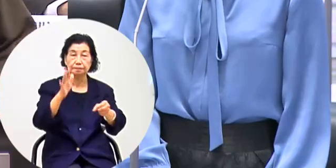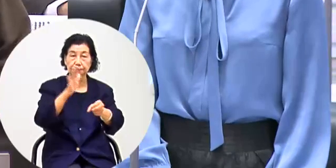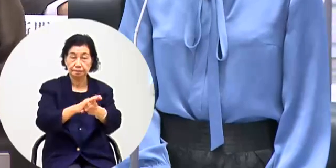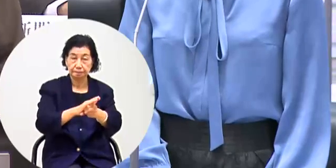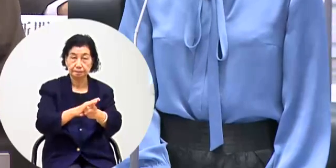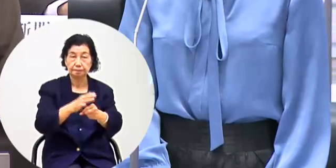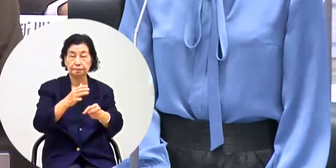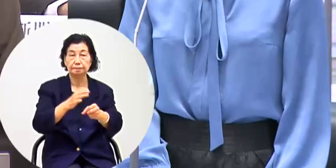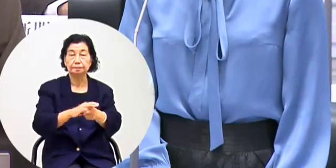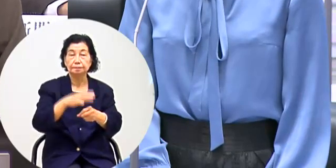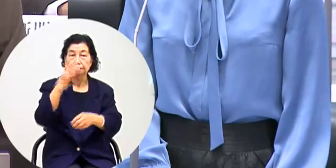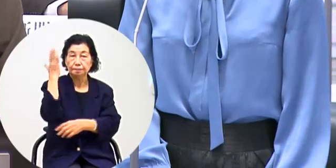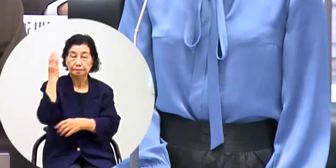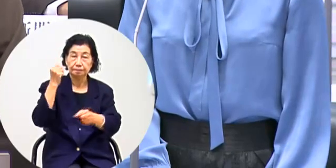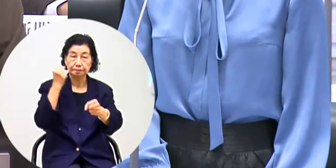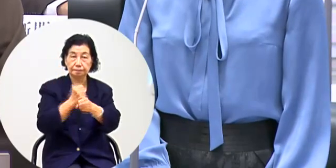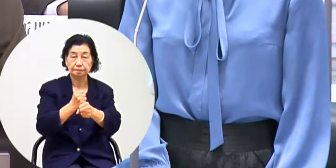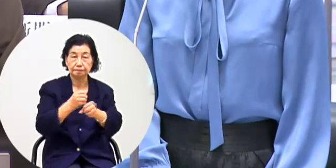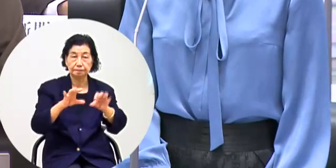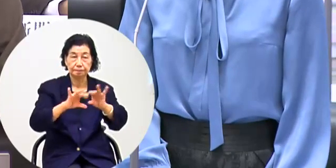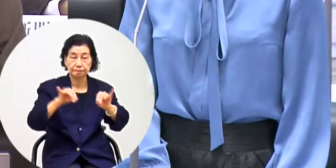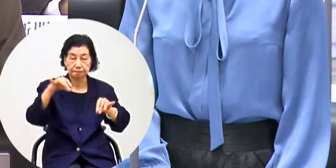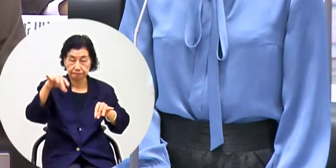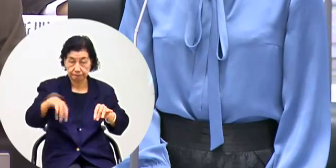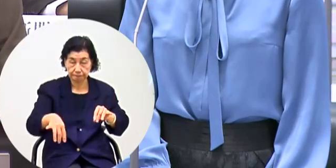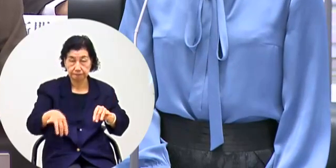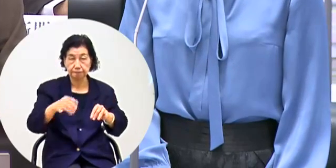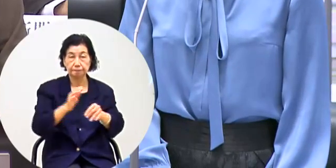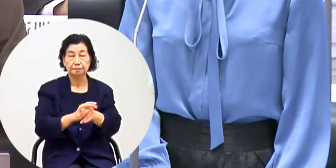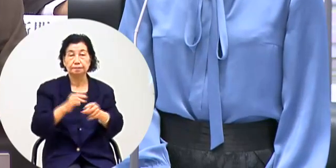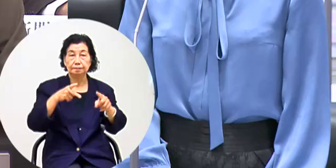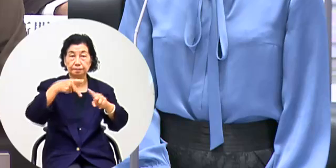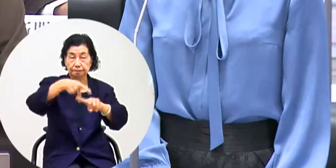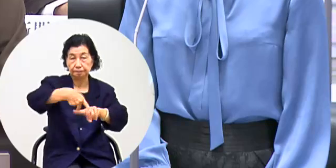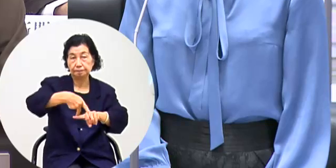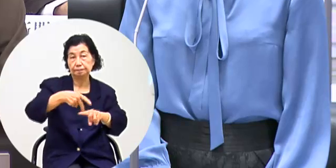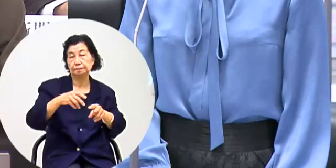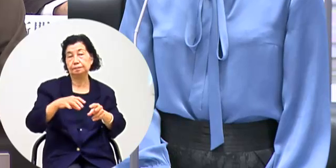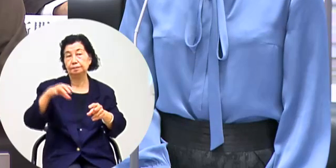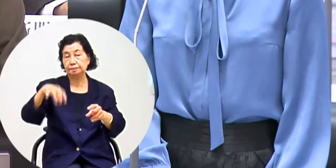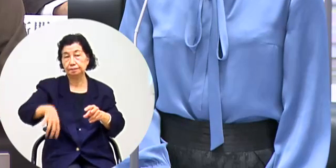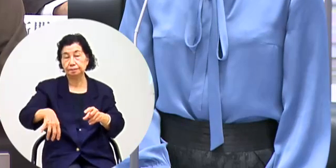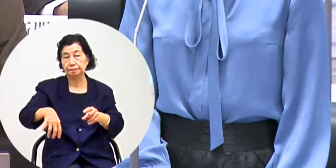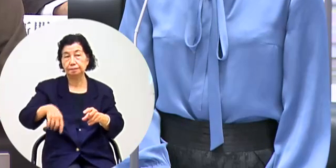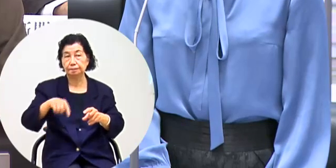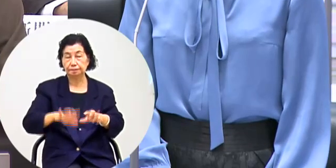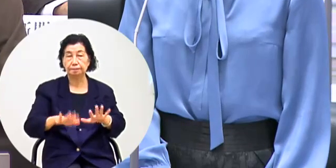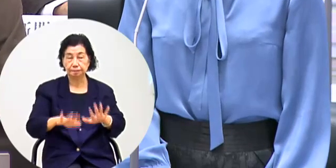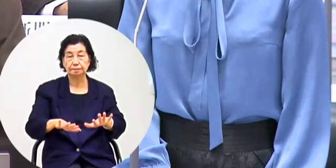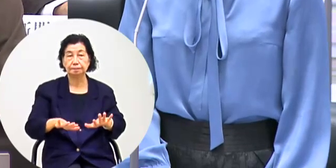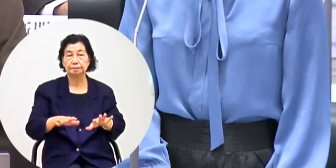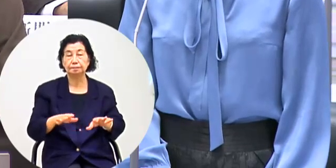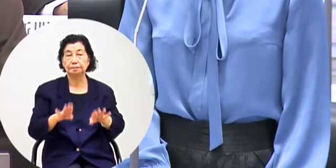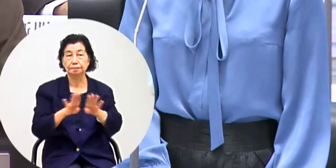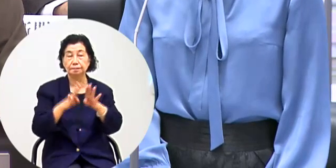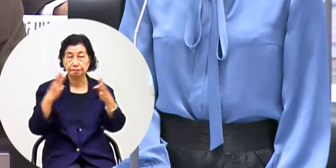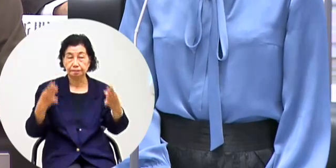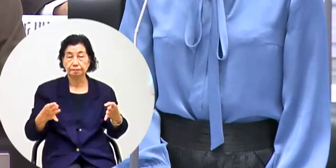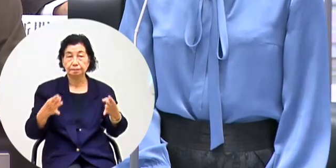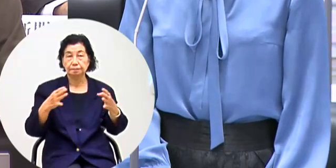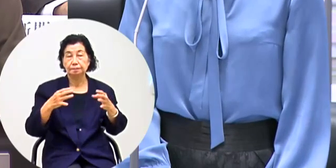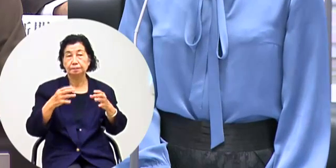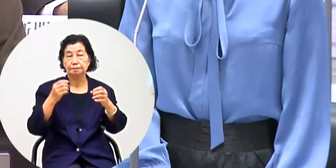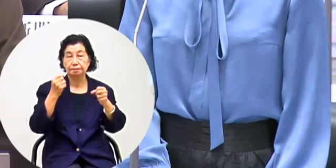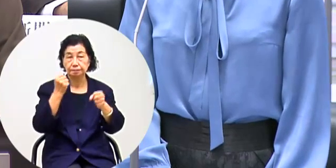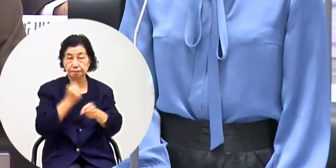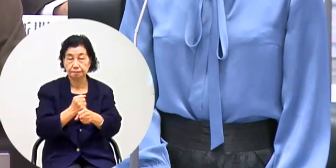都在处理中。那我会觉得说，大林埔的迁村不是迁家的。那我只是说，今